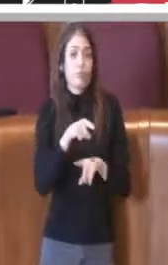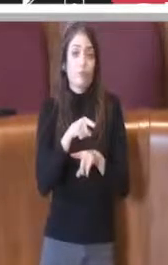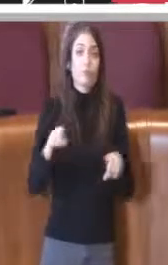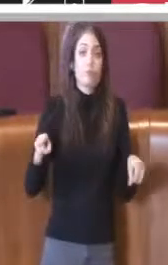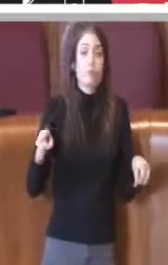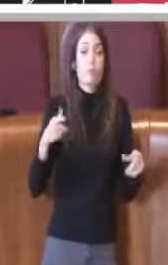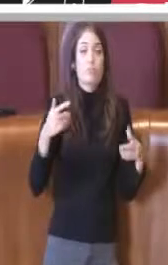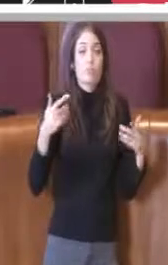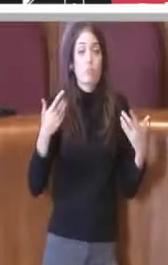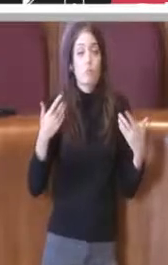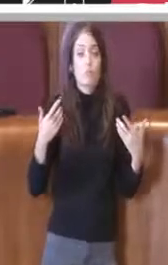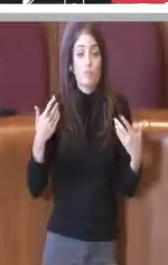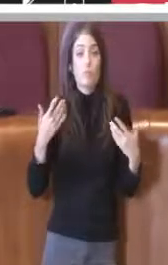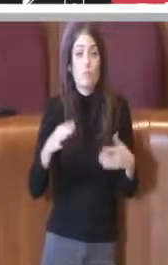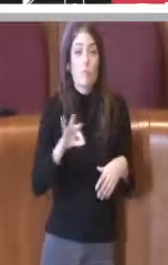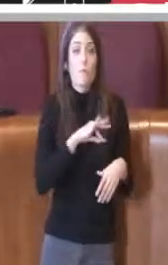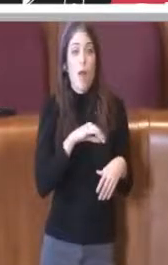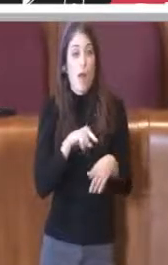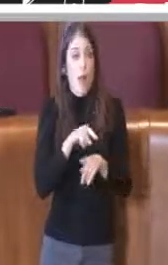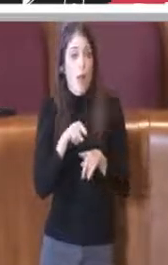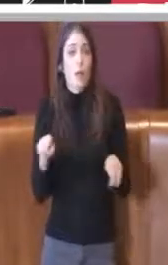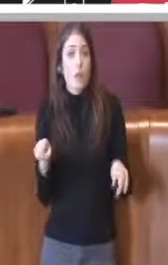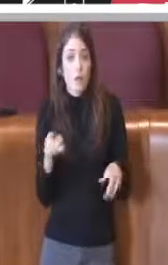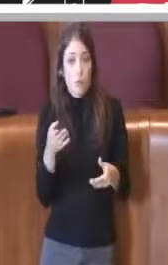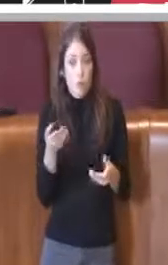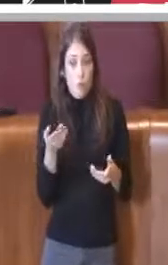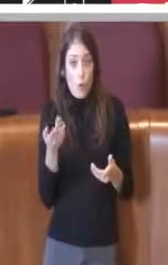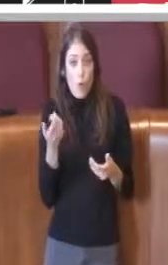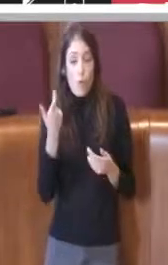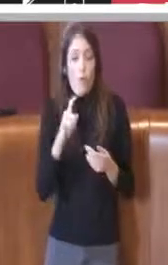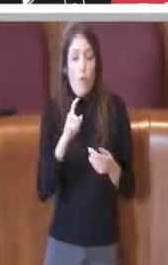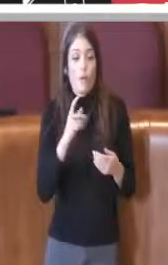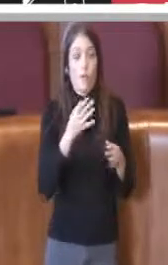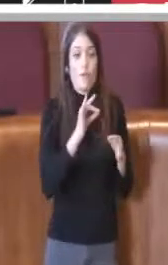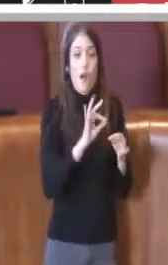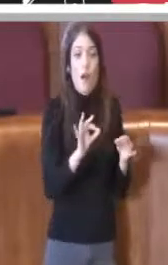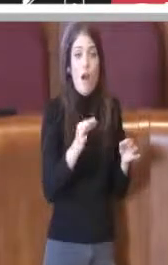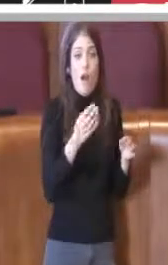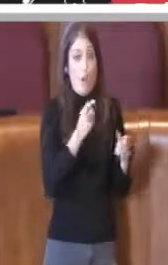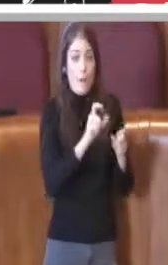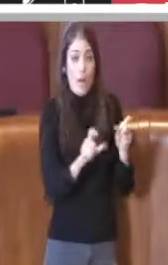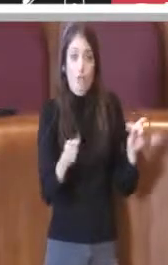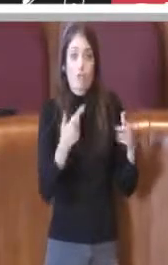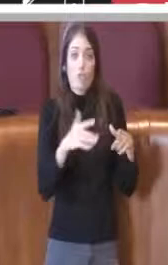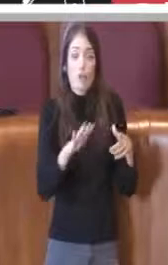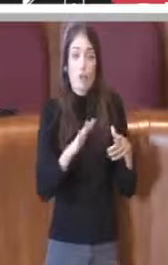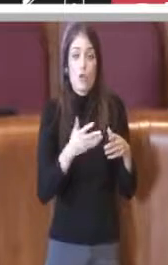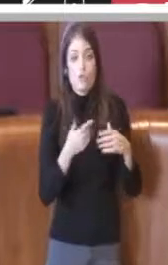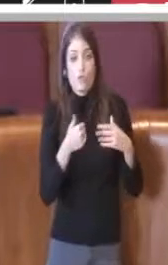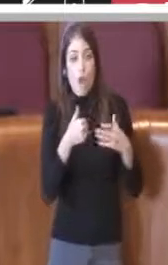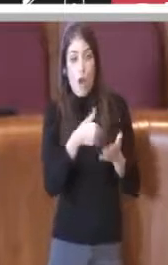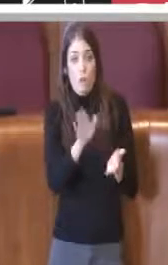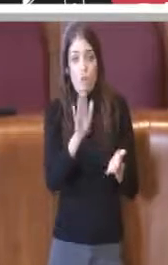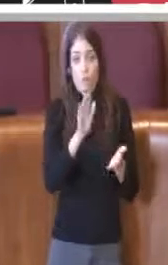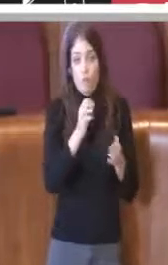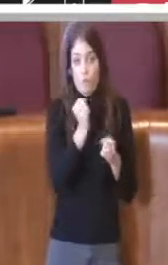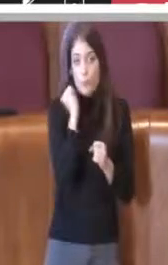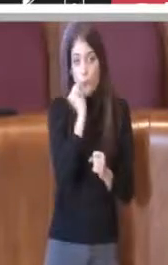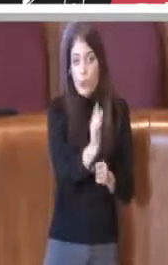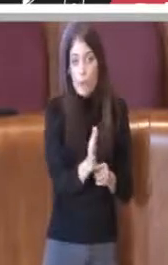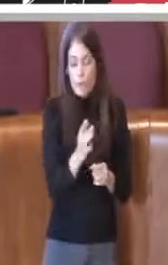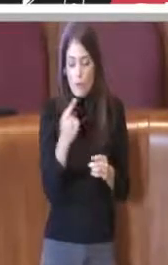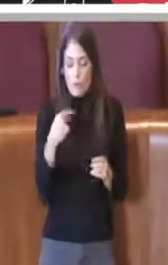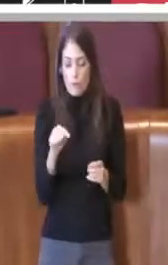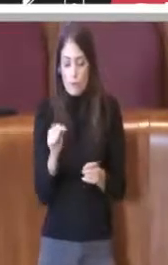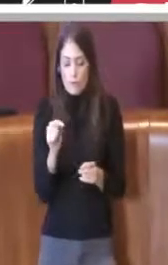che sia merito loro il fatto che siano state sgomberate delle persone penso che sia una cosa